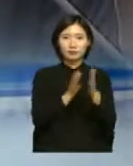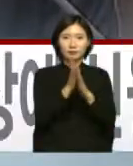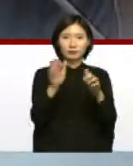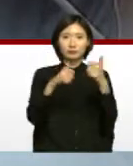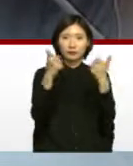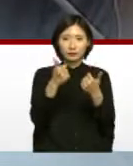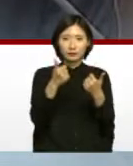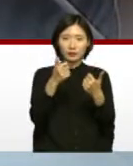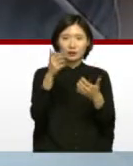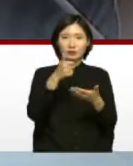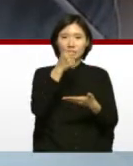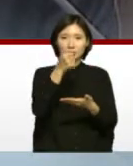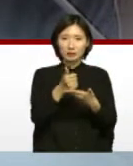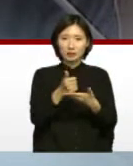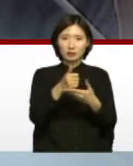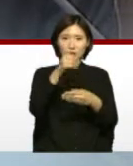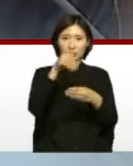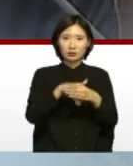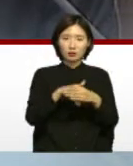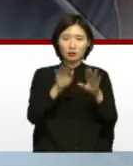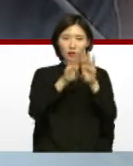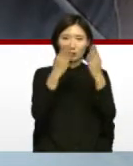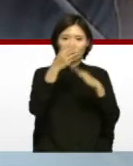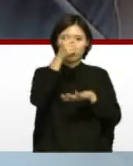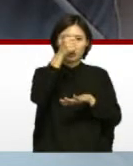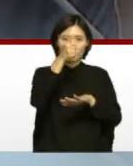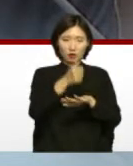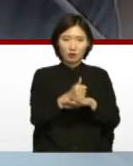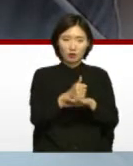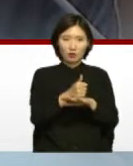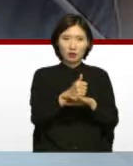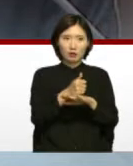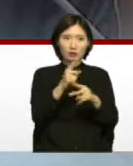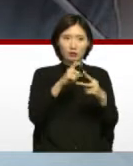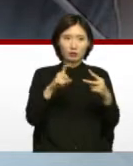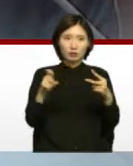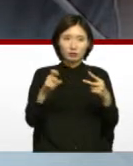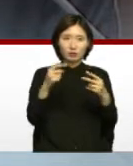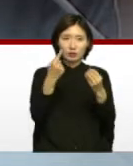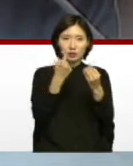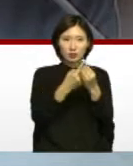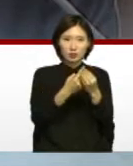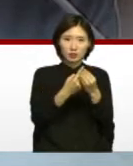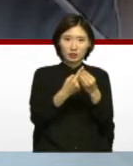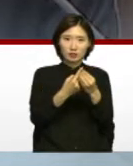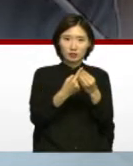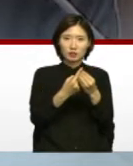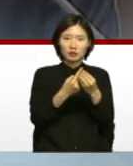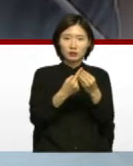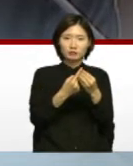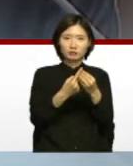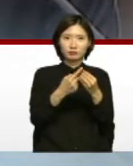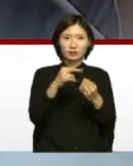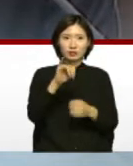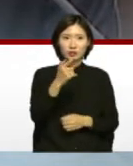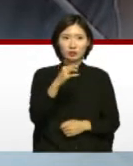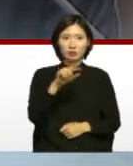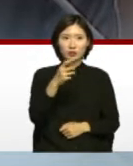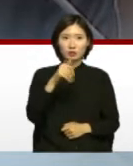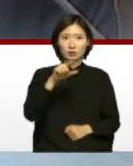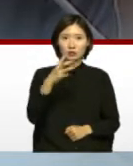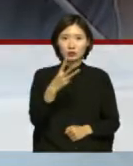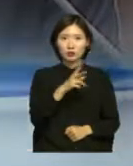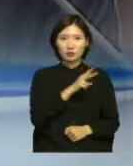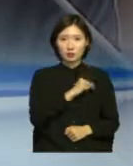서울시의회 의장선거 개표 결과 서대문 1선거구 출신 신원철 의원이 전반기 의장으로 선출됐습니다. 자세한